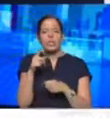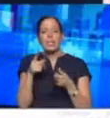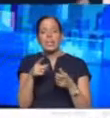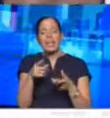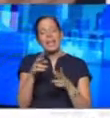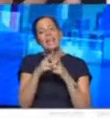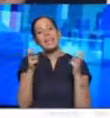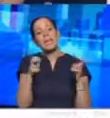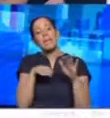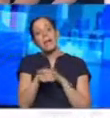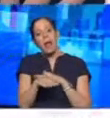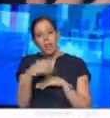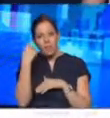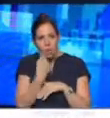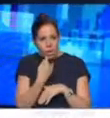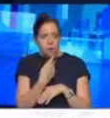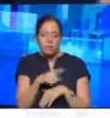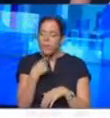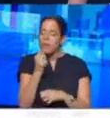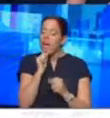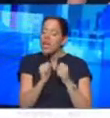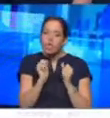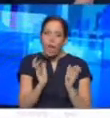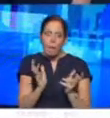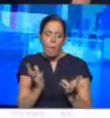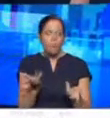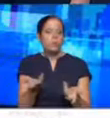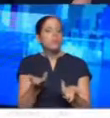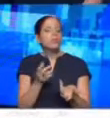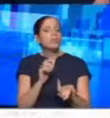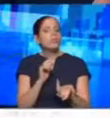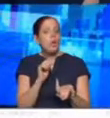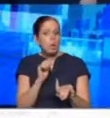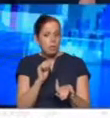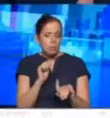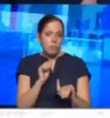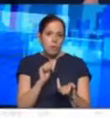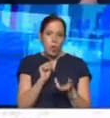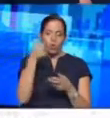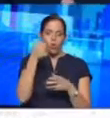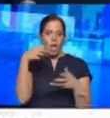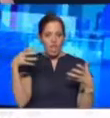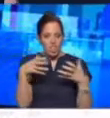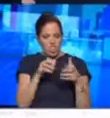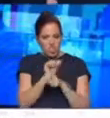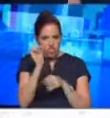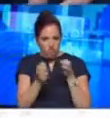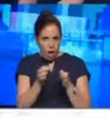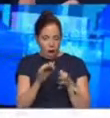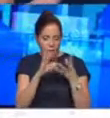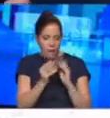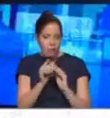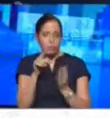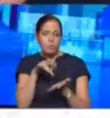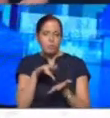לעבריין, משרת ראש ממשלה, זו אמירה קשה מאוד שראש התביעה הכללית ומי שעומד בתפקיד הזה נגד